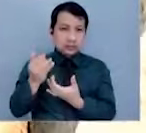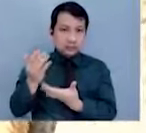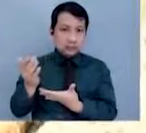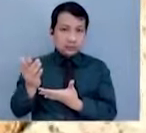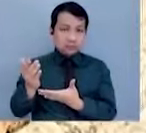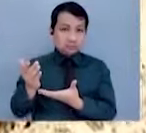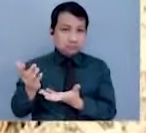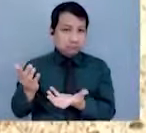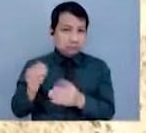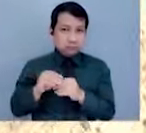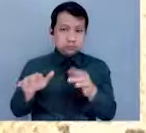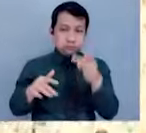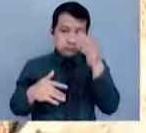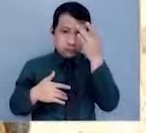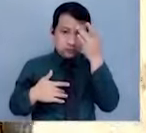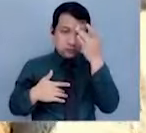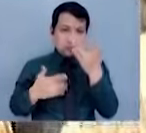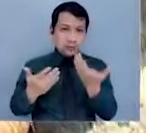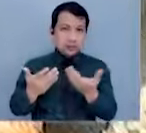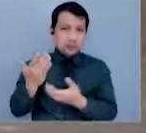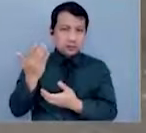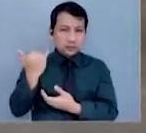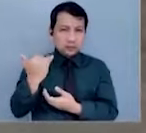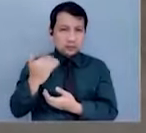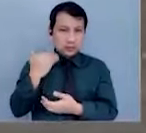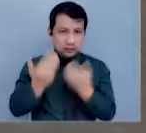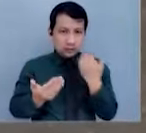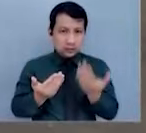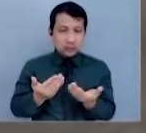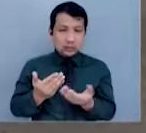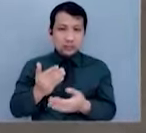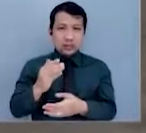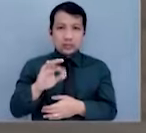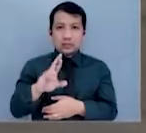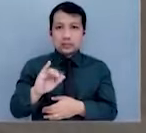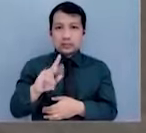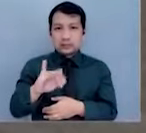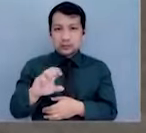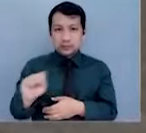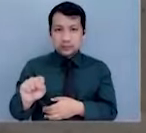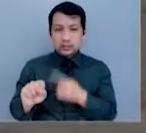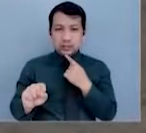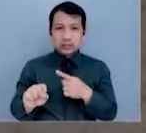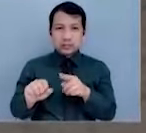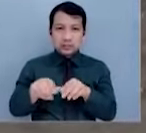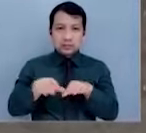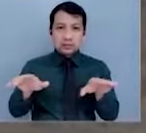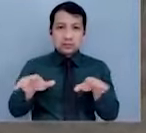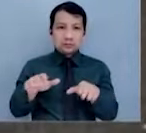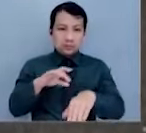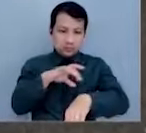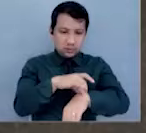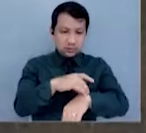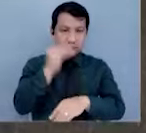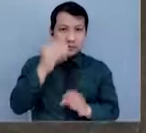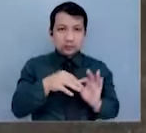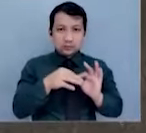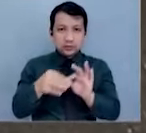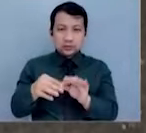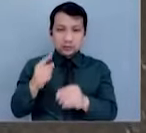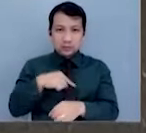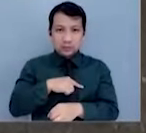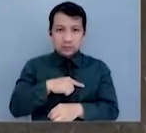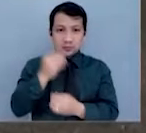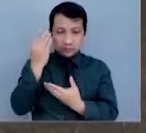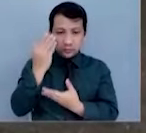malalang sintomas, ay karaniwang nakakamatay ang rabies. Kaya oras na makagat ng hayop na posibleng may rabies o